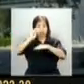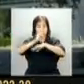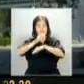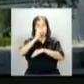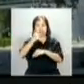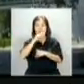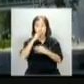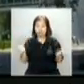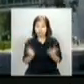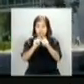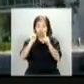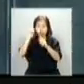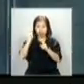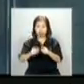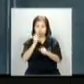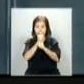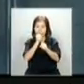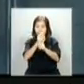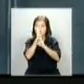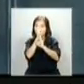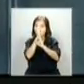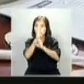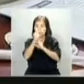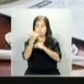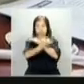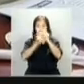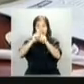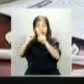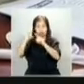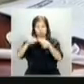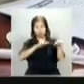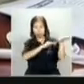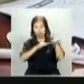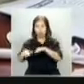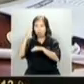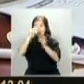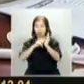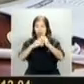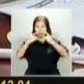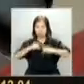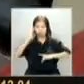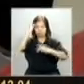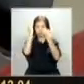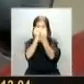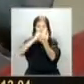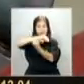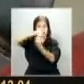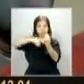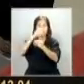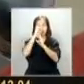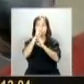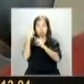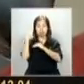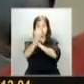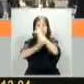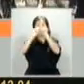วนั้นจะต้องทำด้วยความระมัดระวังและประเทศต้องมีความพร้อมเพราะเสี่ยงต่อการเกิดวิกฤตเศรษฐกิจเช่นเดียวกับหลายประเทศ